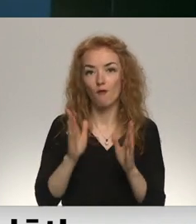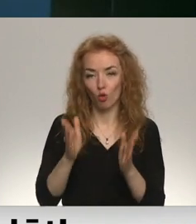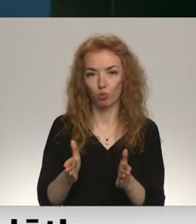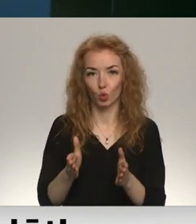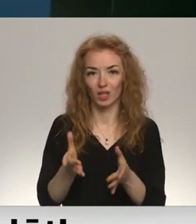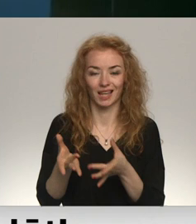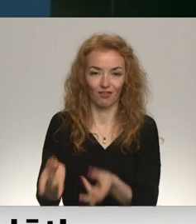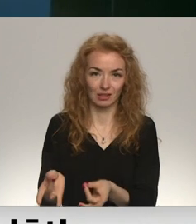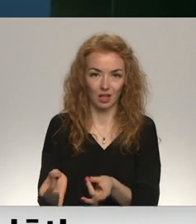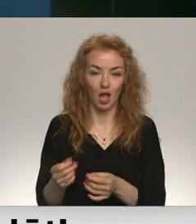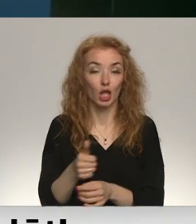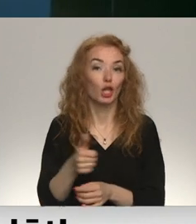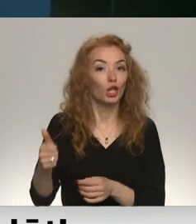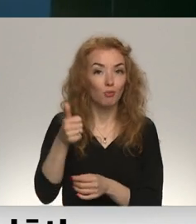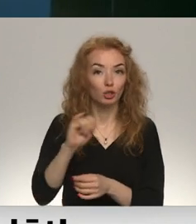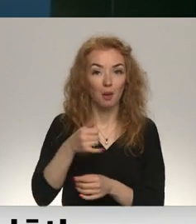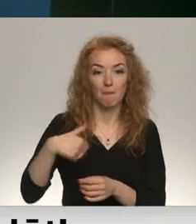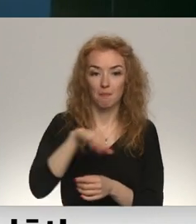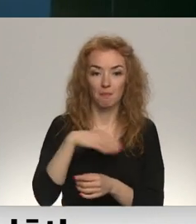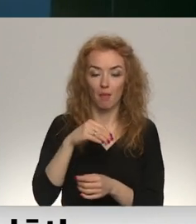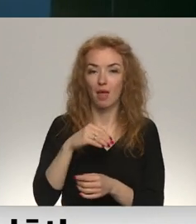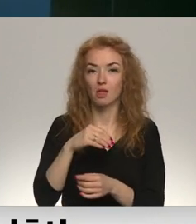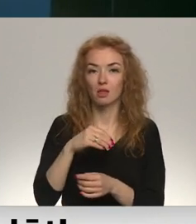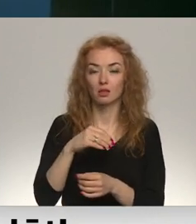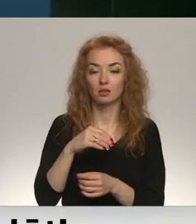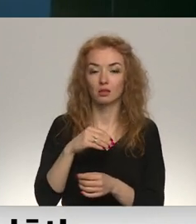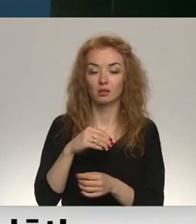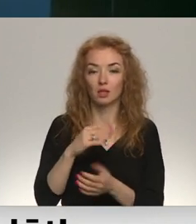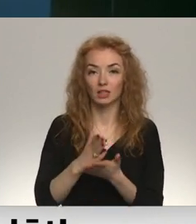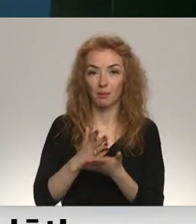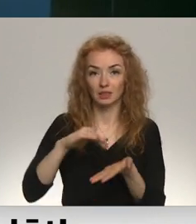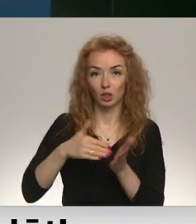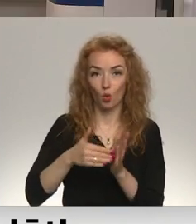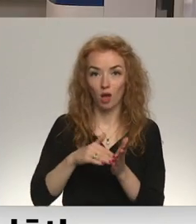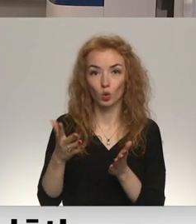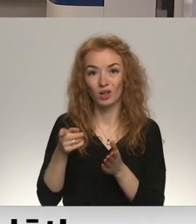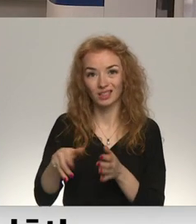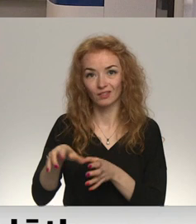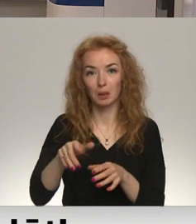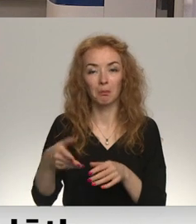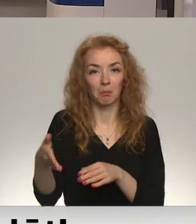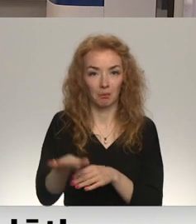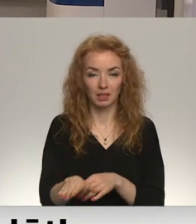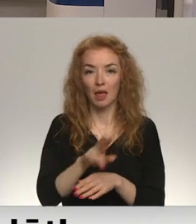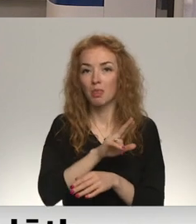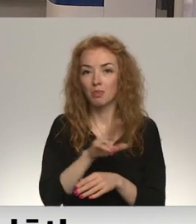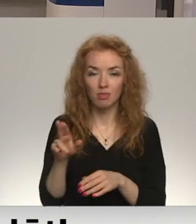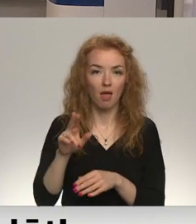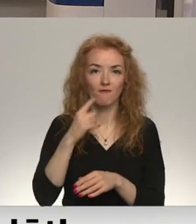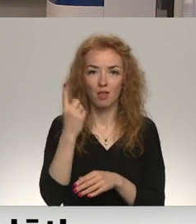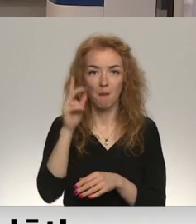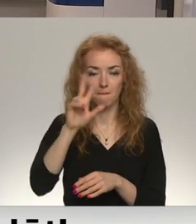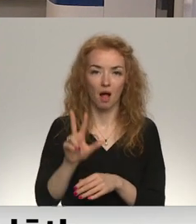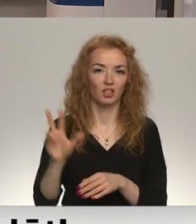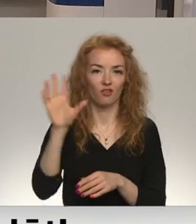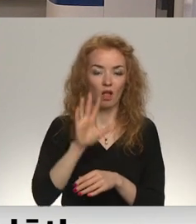būt inficēti, tīpaši, ja mēs sastopamies ar situāciju, kur ir miris dzīvnieks. Nec Latvijā, nec kaimiņos Lietuvā un Igaunijā